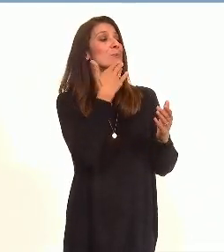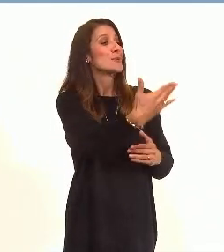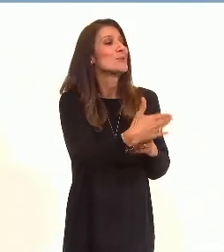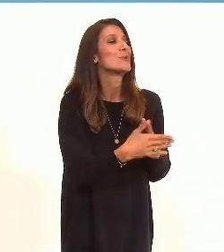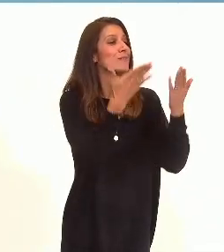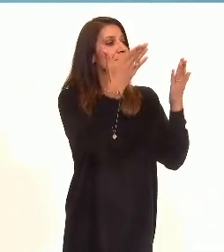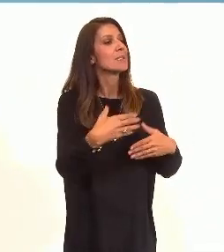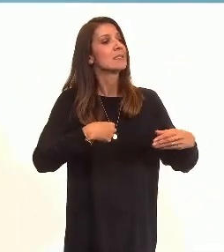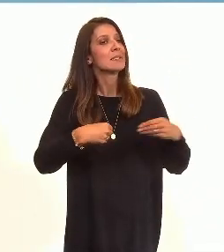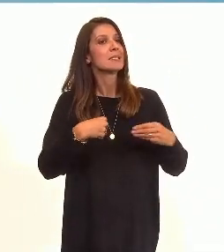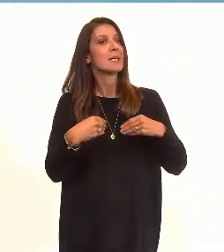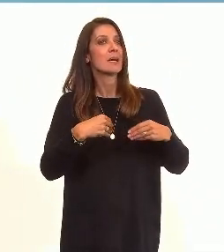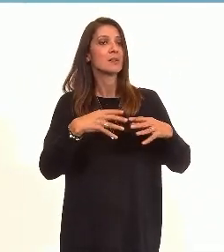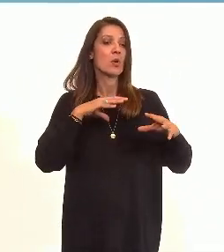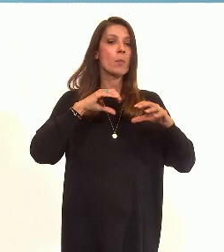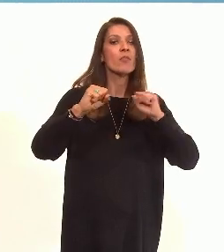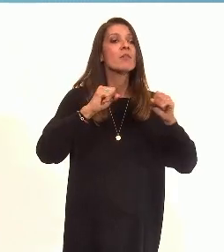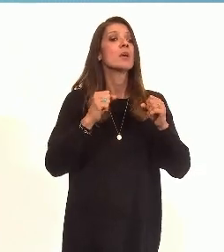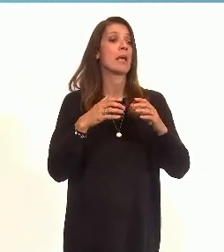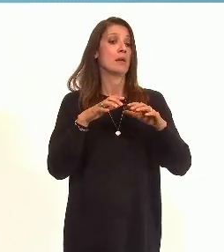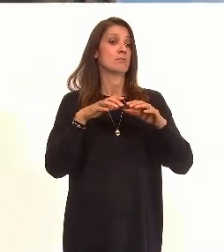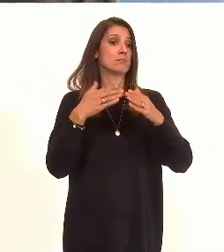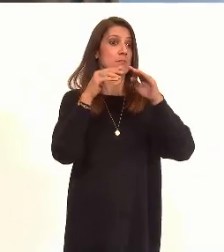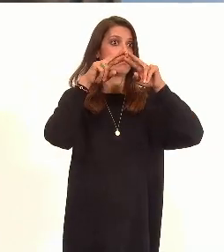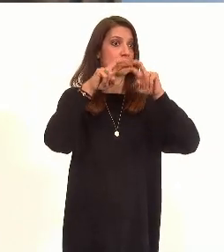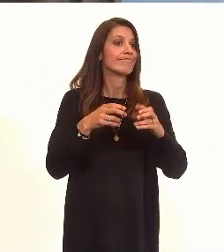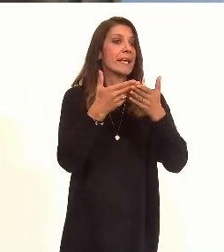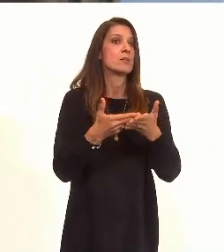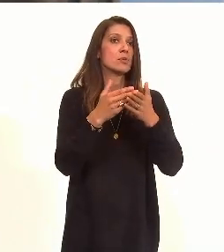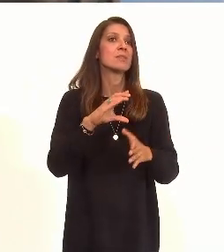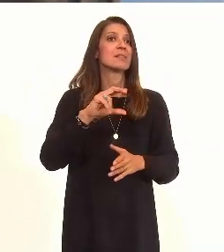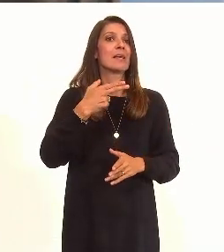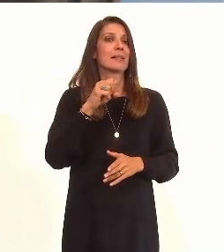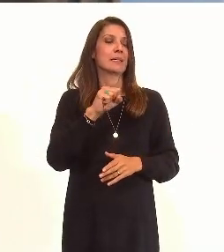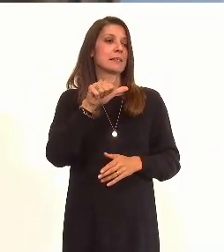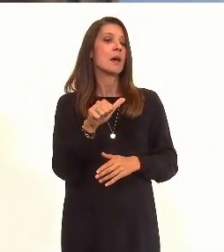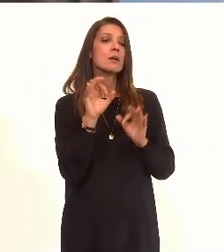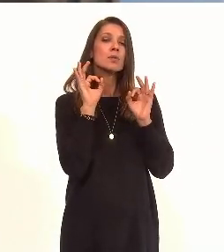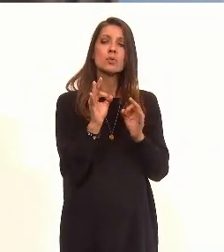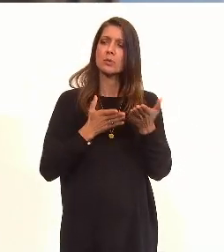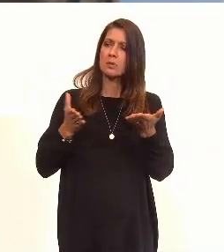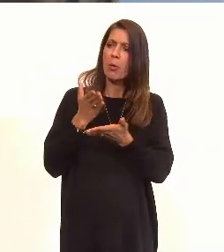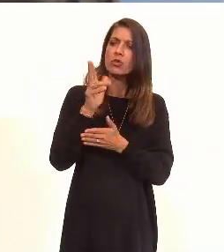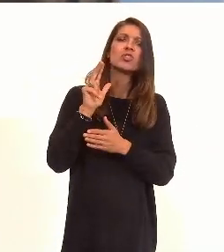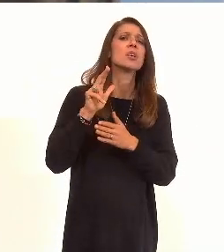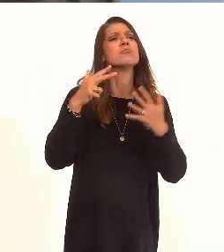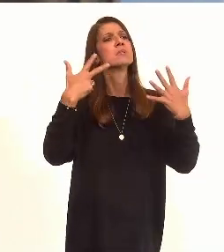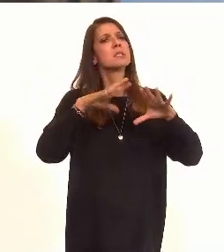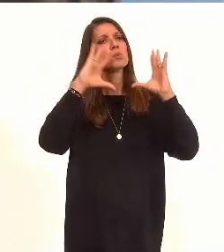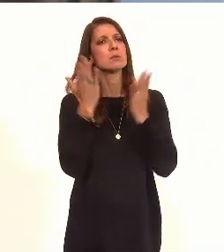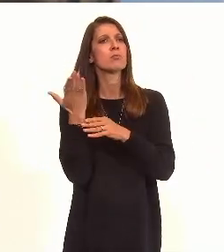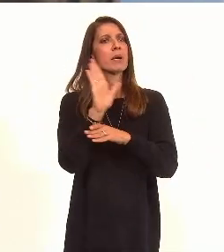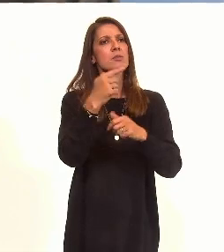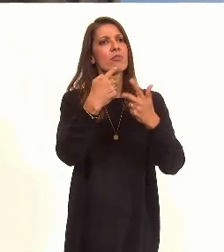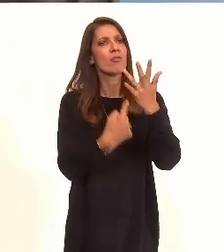êtes directrice de la prospective et des études de la CNSA. C'est important de resituer un peu ces projets qu'on va voir, ces 18 projets, je le disais,